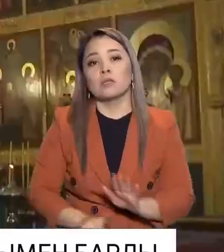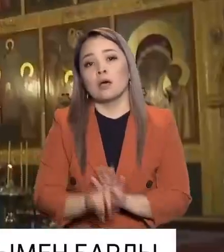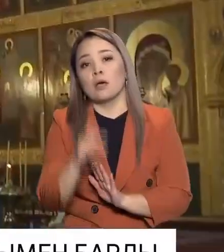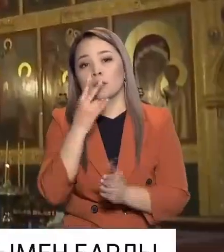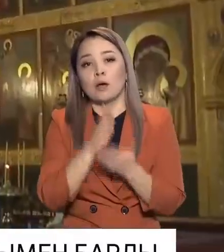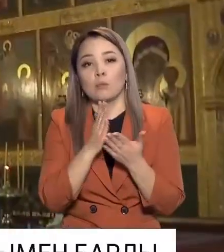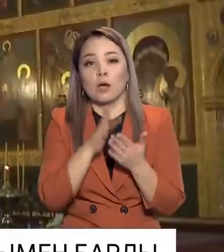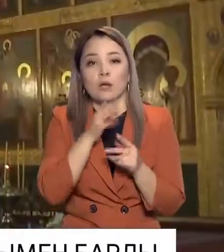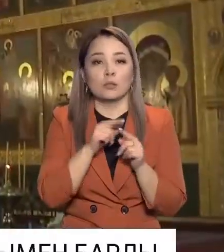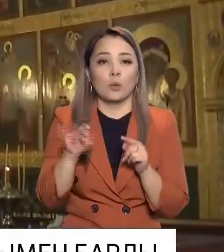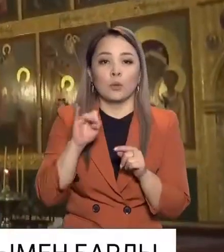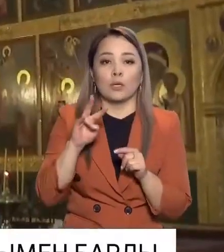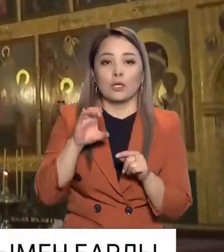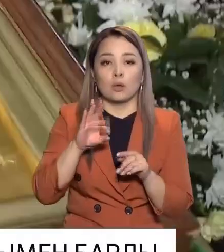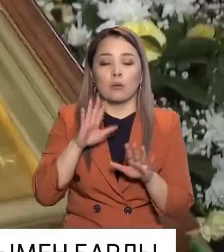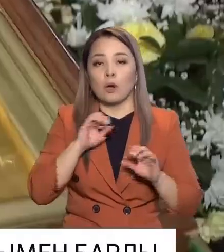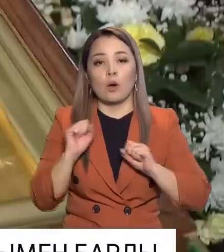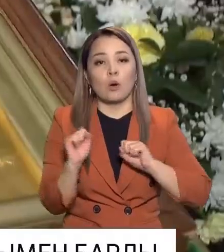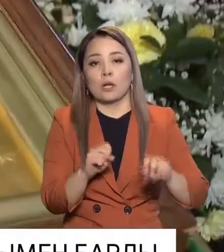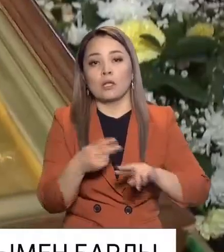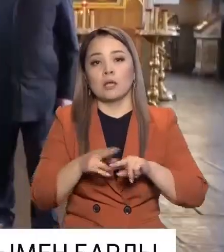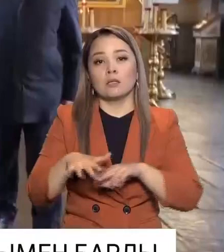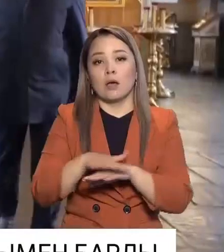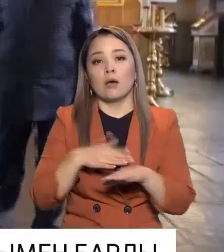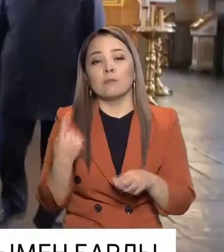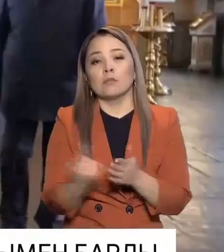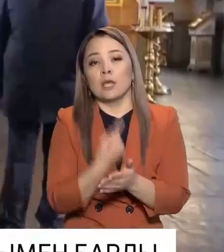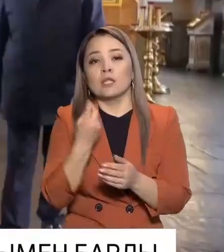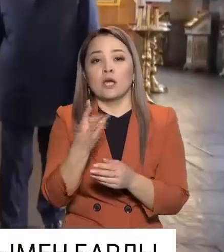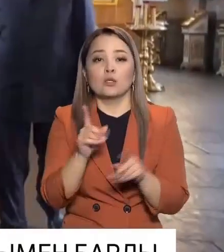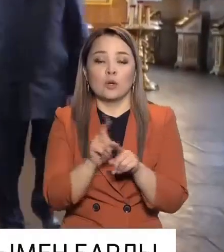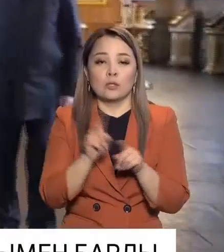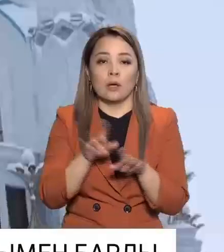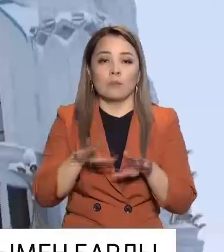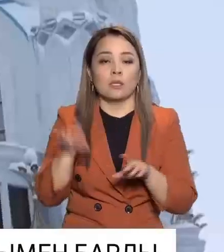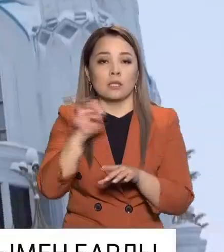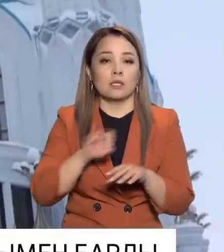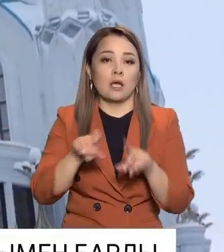шаптырым кешенде ЮНЕСКО-ның қорғауындағы бірнеше тарихи нысан бар.